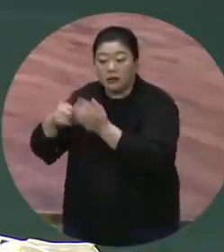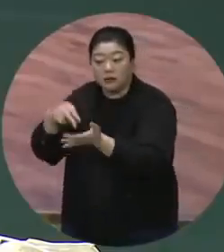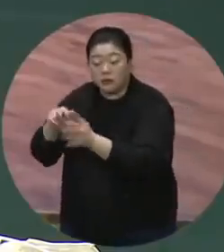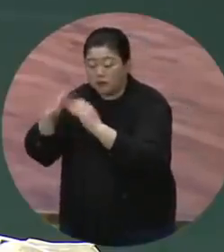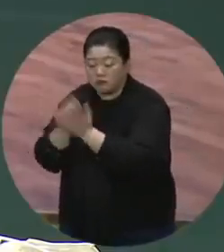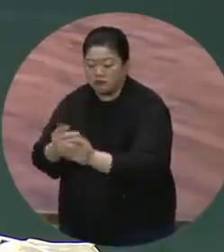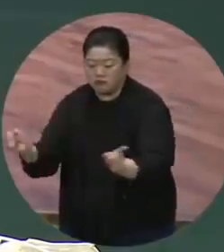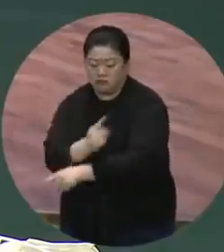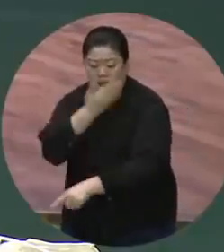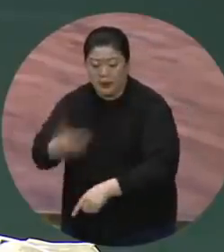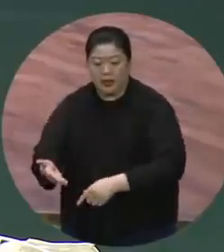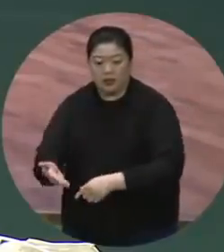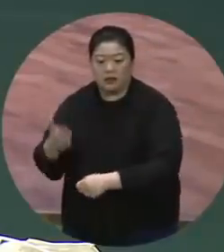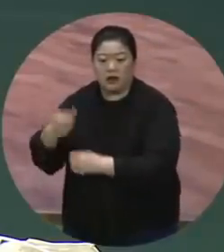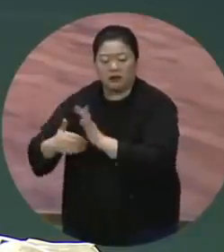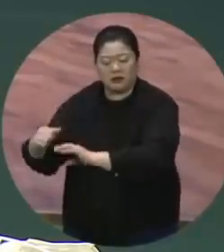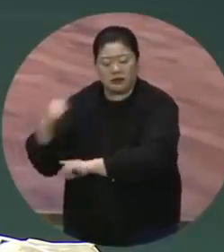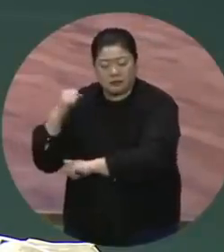행복한